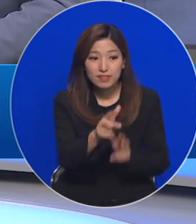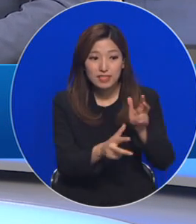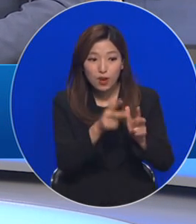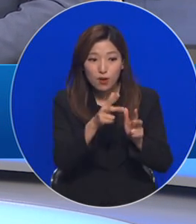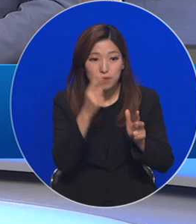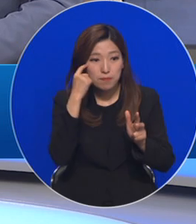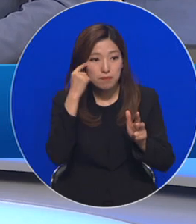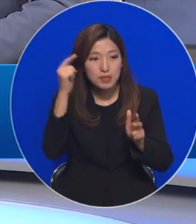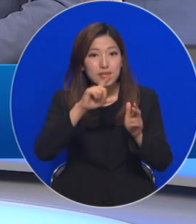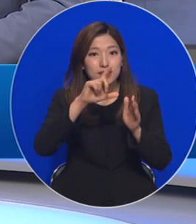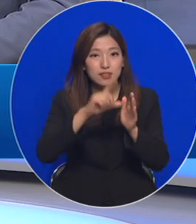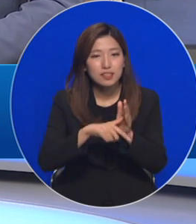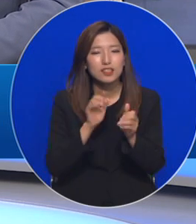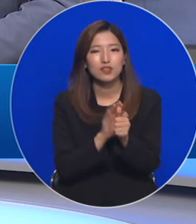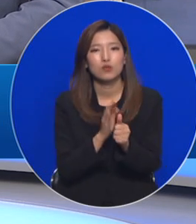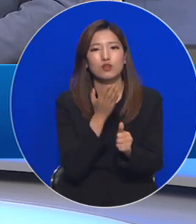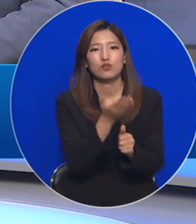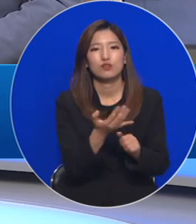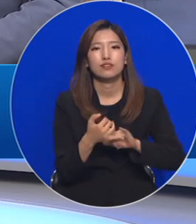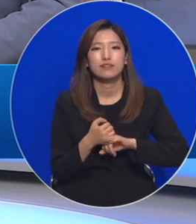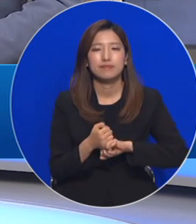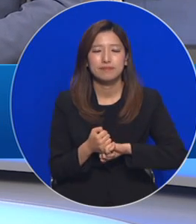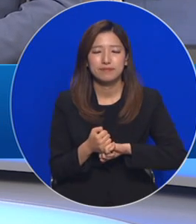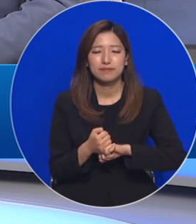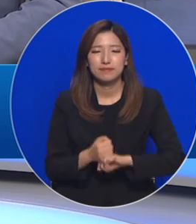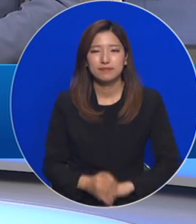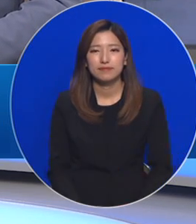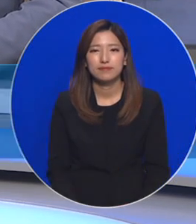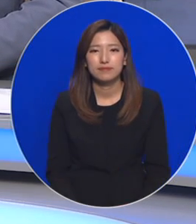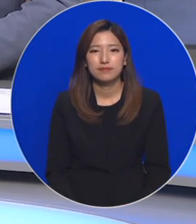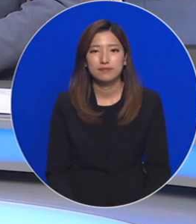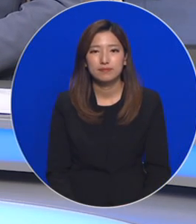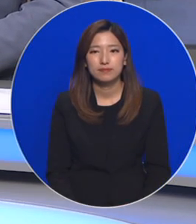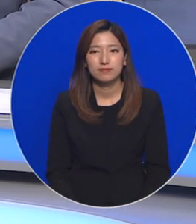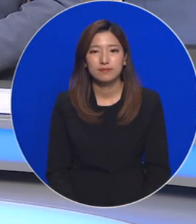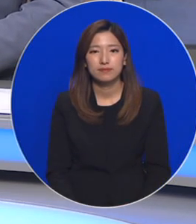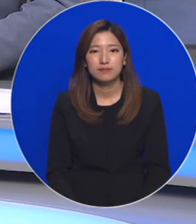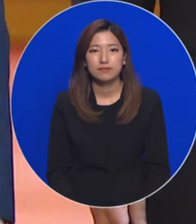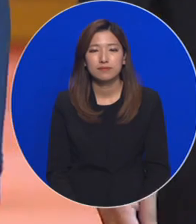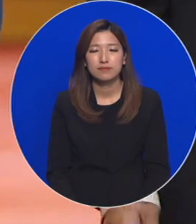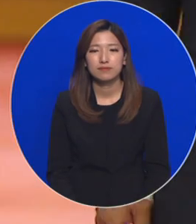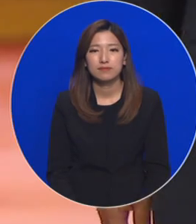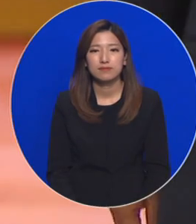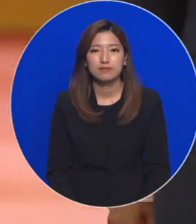적극 지원하겠다고 강조했습니다. 정유림 기자입니다.